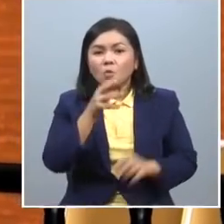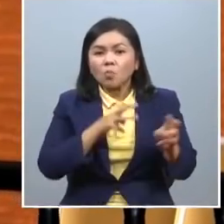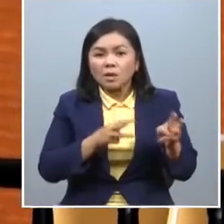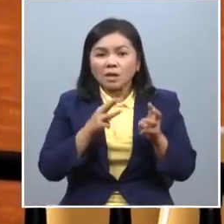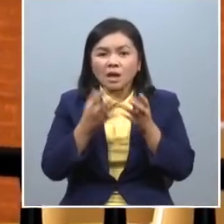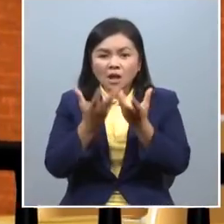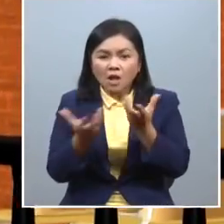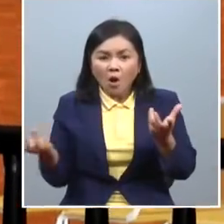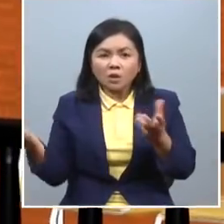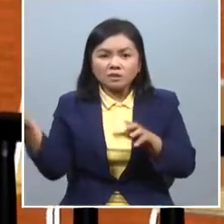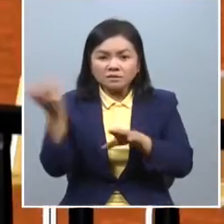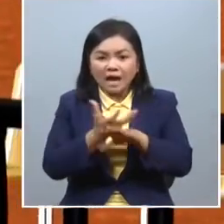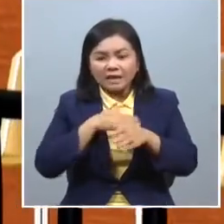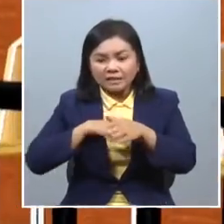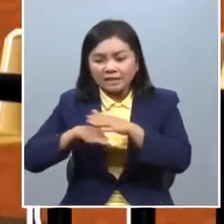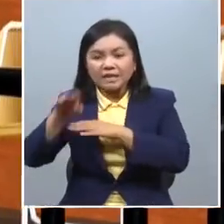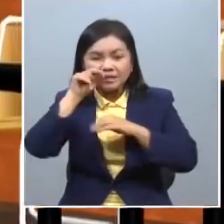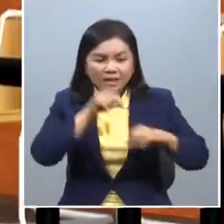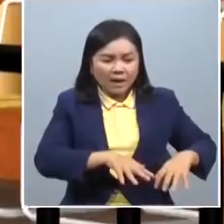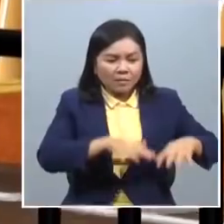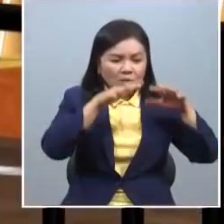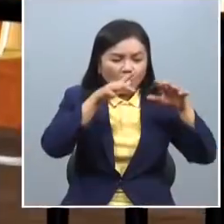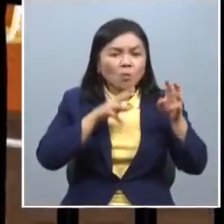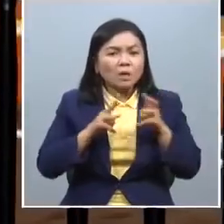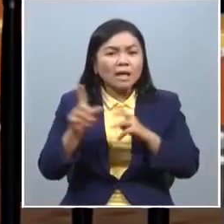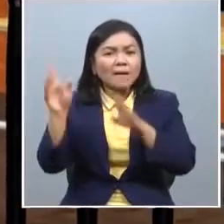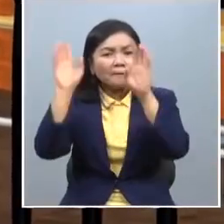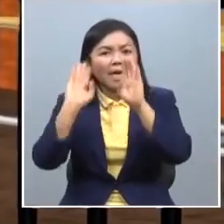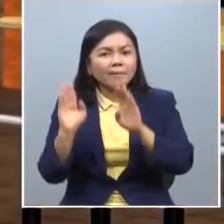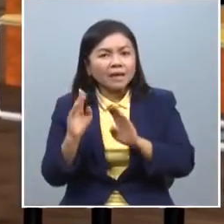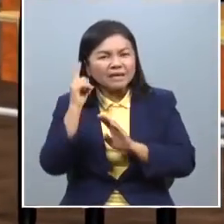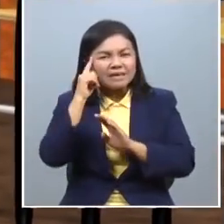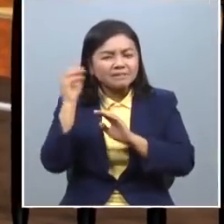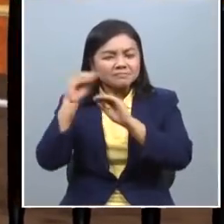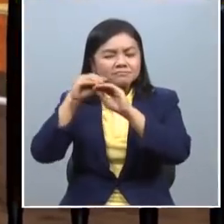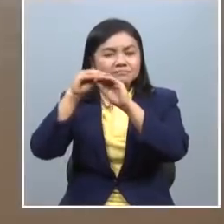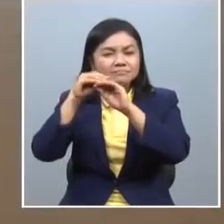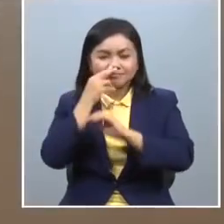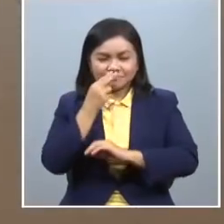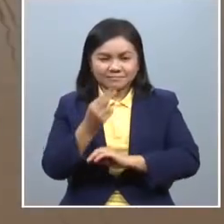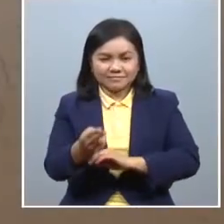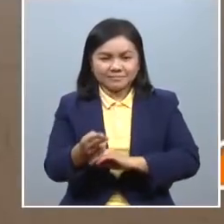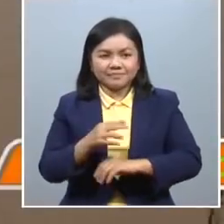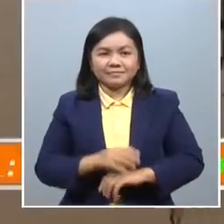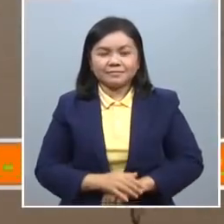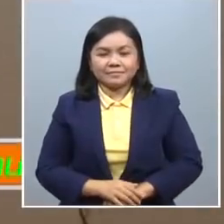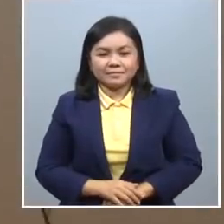ำไปดูกันดีกว่าว่าจะบันเจิดเลิศล่ำขนาดไหน